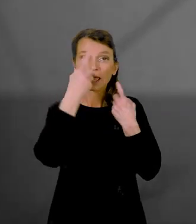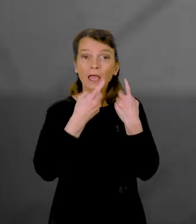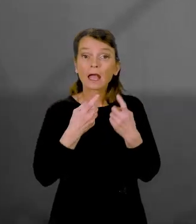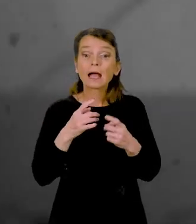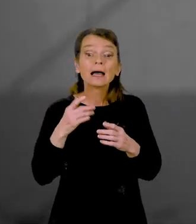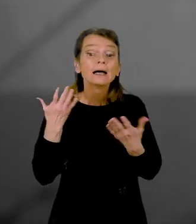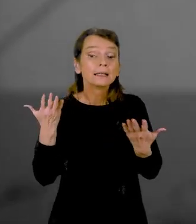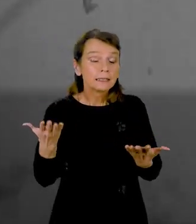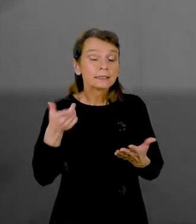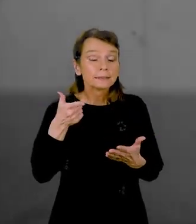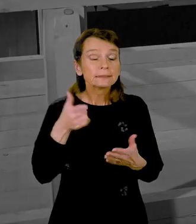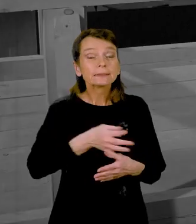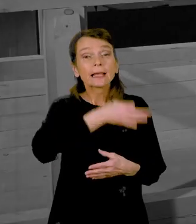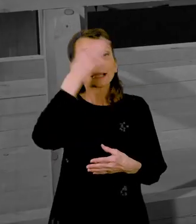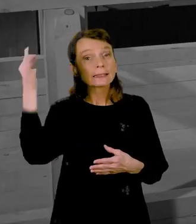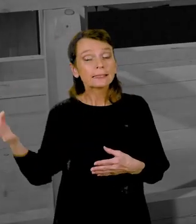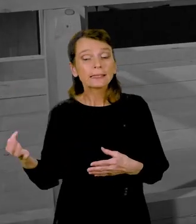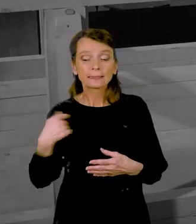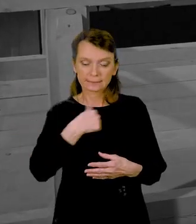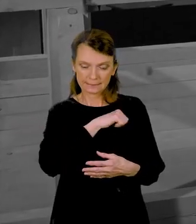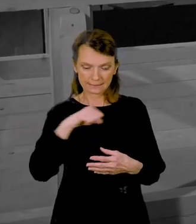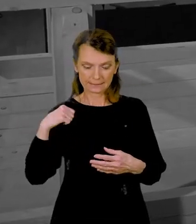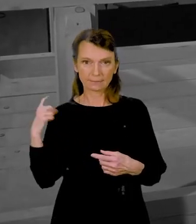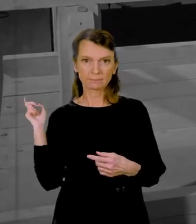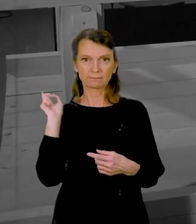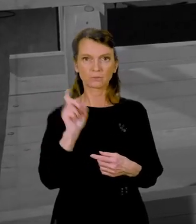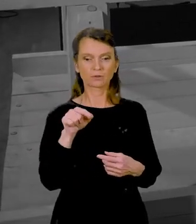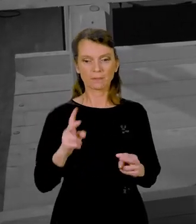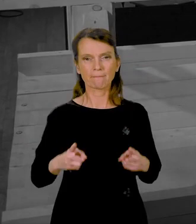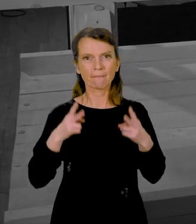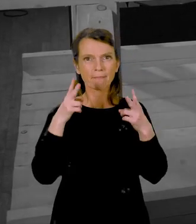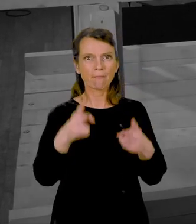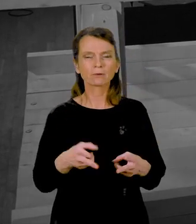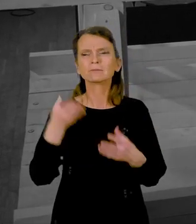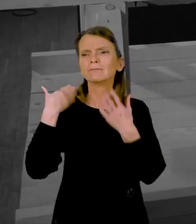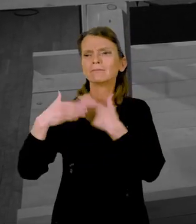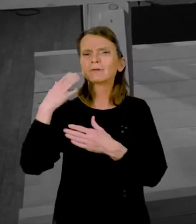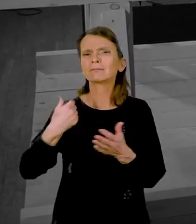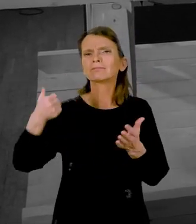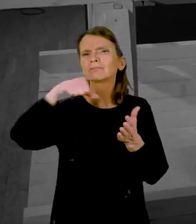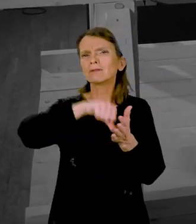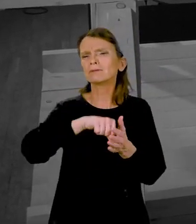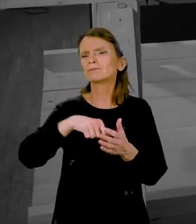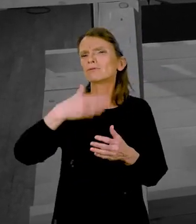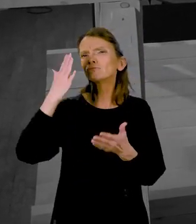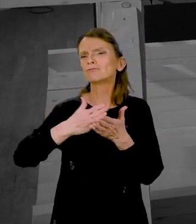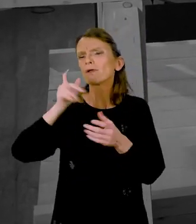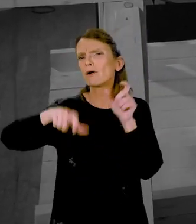In tako sem tistega dne prišel tudi sam na ta most. Verjetno je bilo tisoče tistih, ki so sedeli pred mano